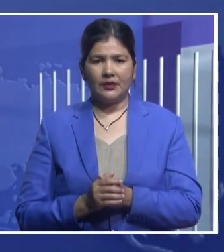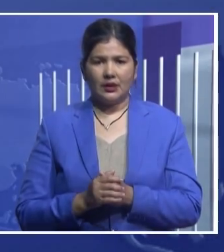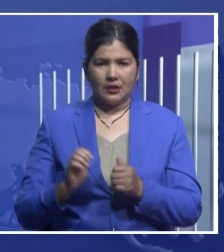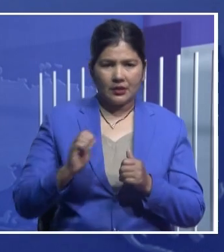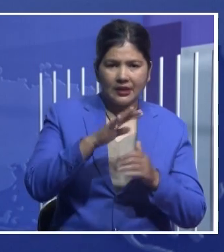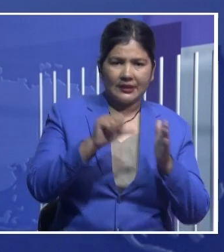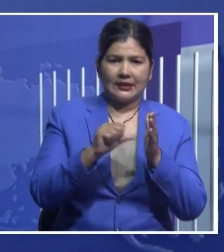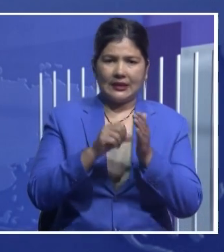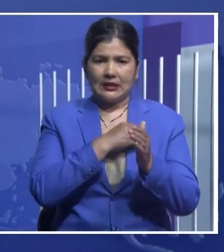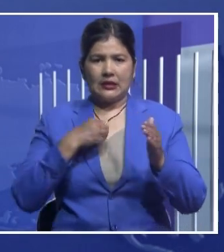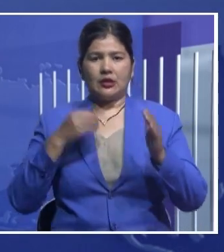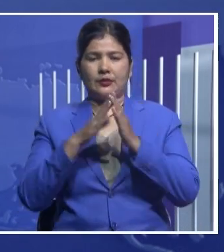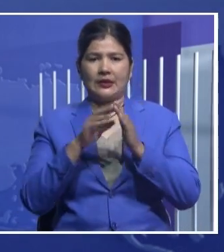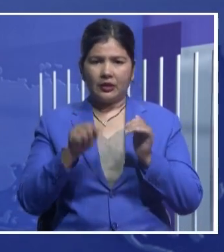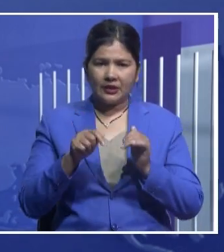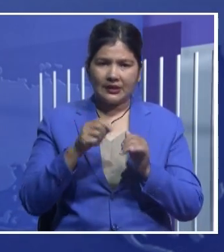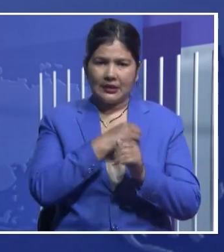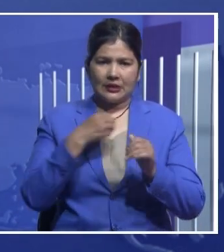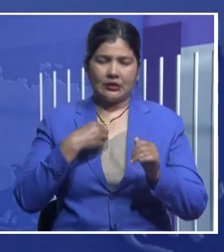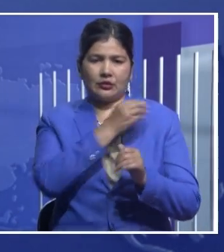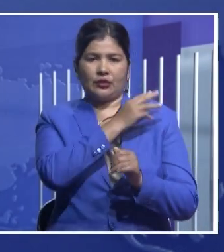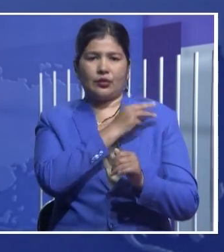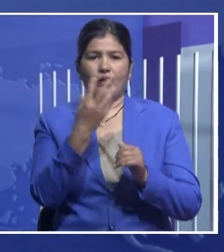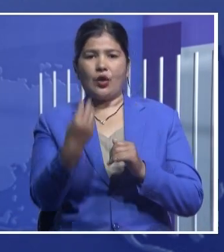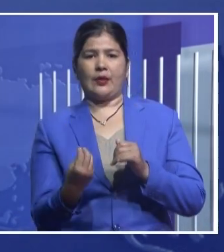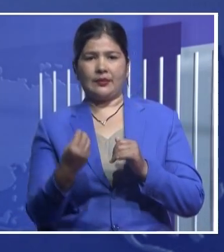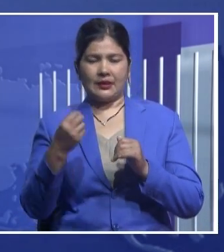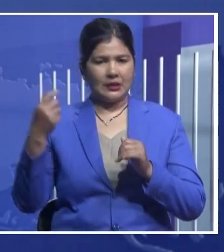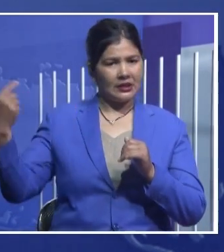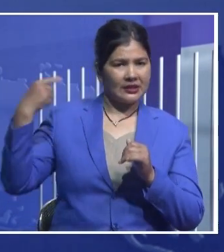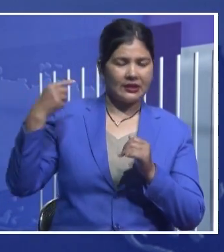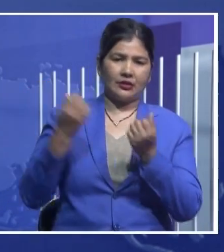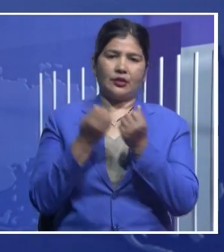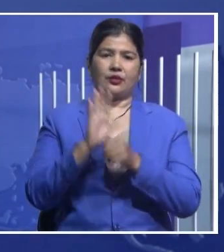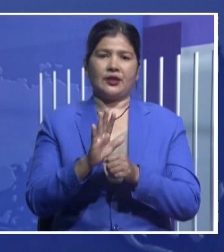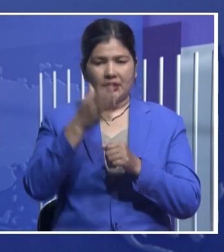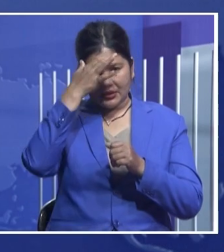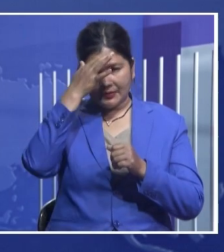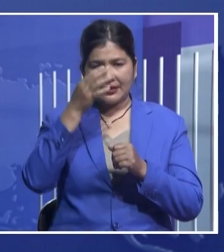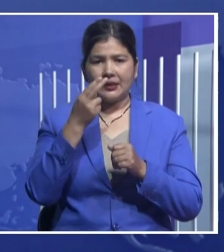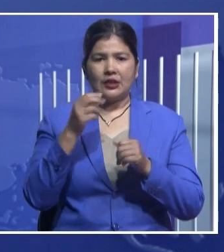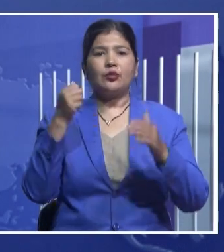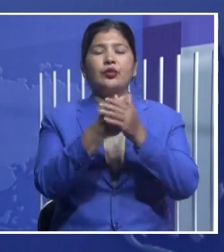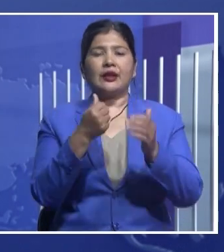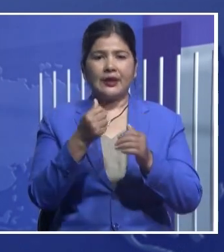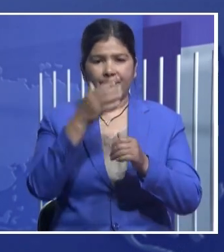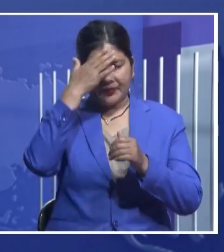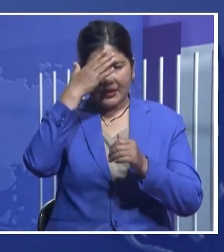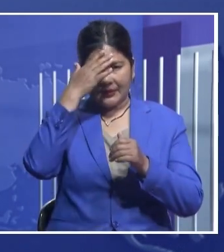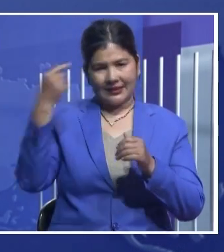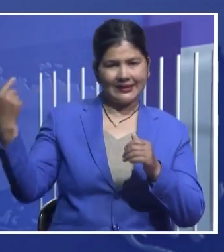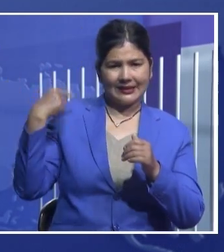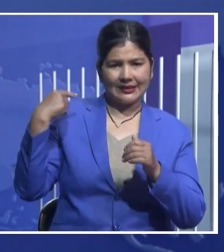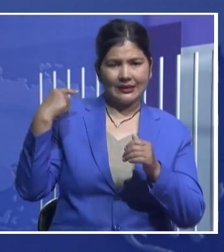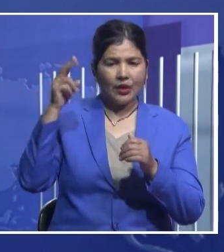सल्यान जिल्ला अस्पताल अहिले भने डाक्टर अभावको समस्या झेलिरहेको छ। उपचारका लागि अस्पताल पुगेका बिरामीले नै निकै शास्ति